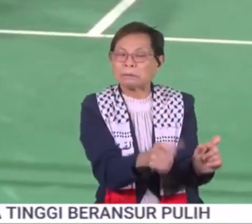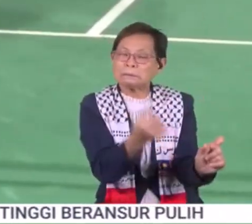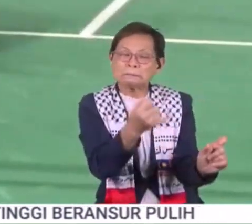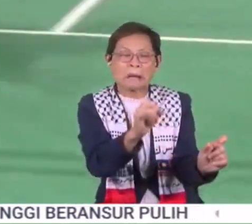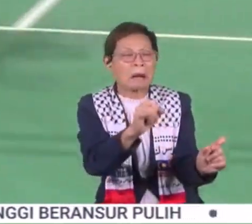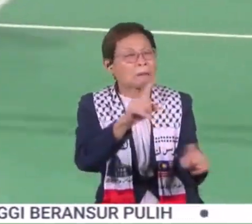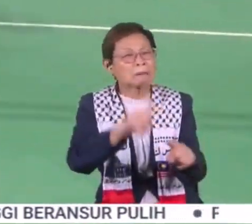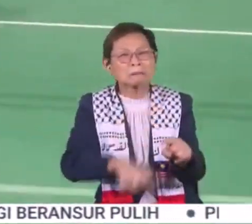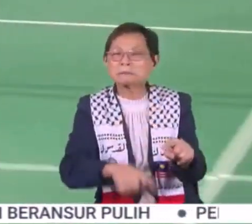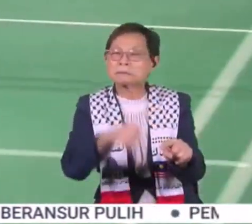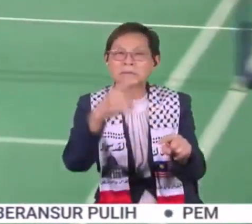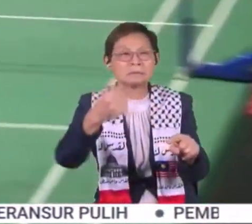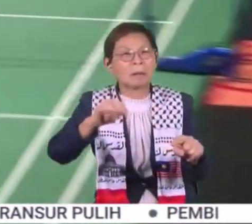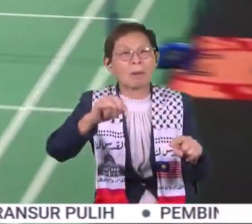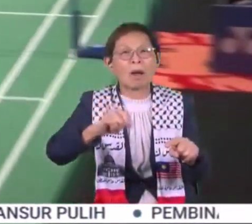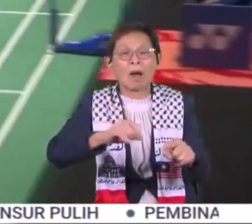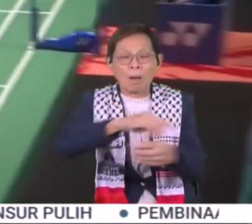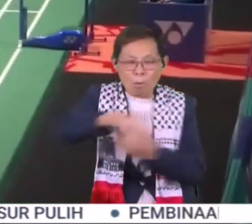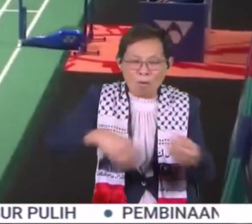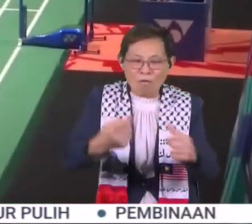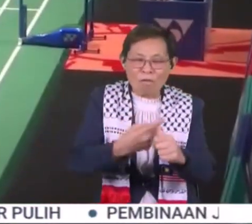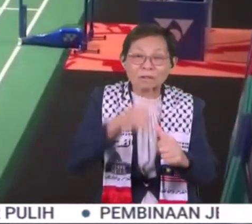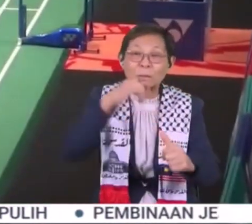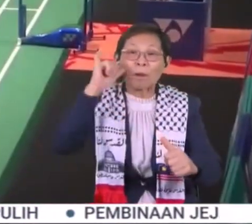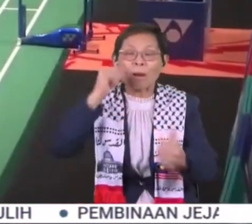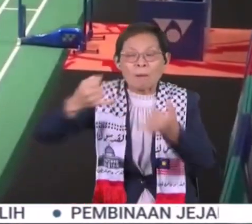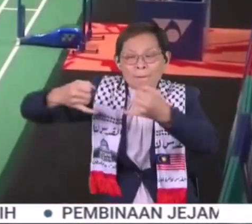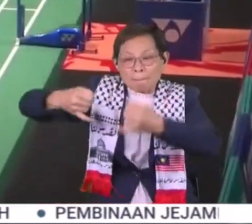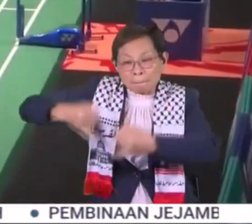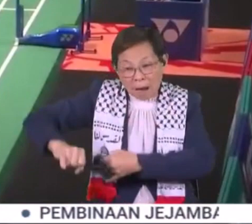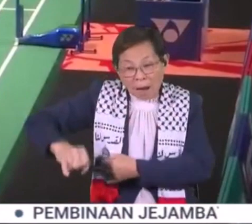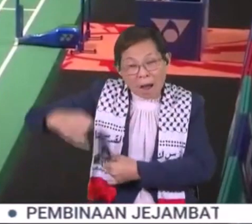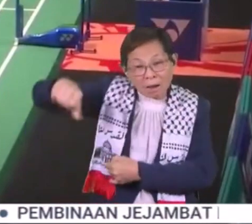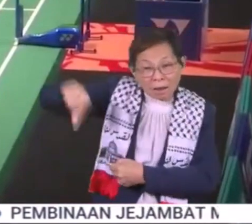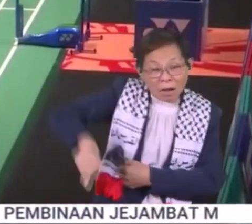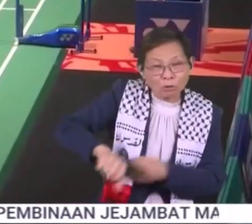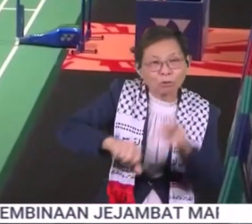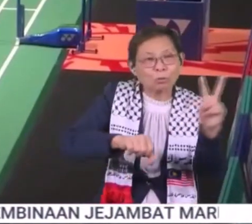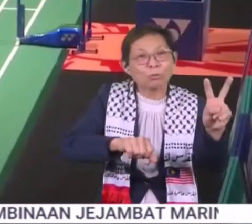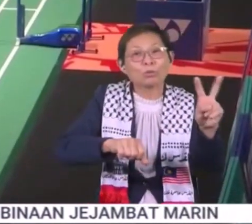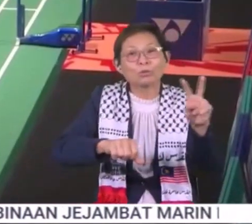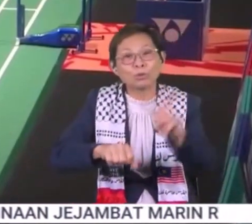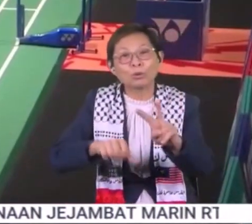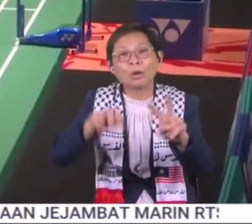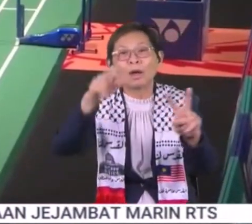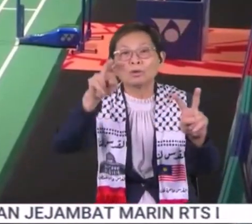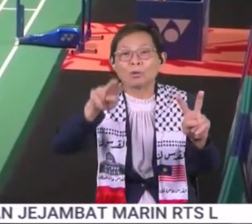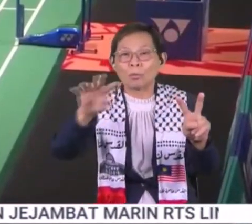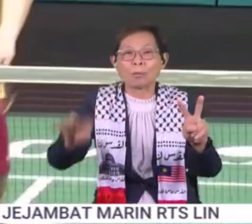meneruskan aksi konsisten di pusingan pertama semalam apabila tewas 222414